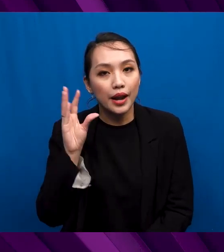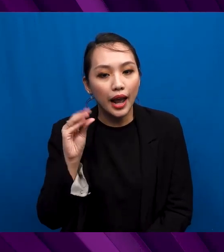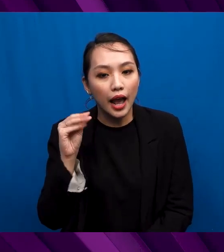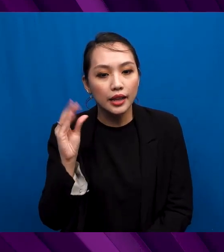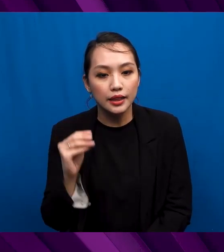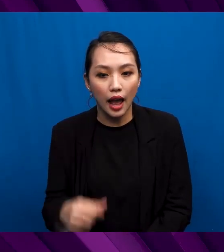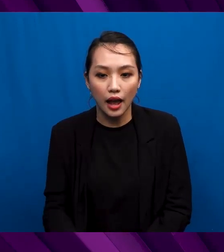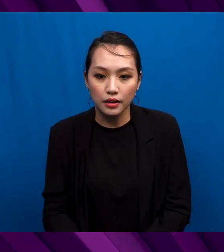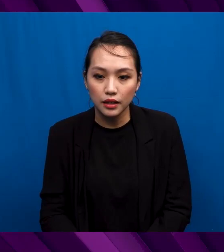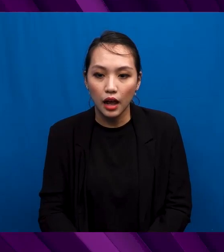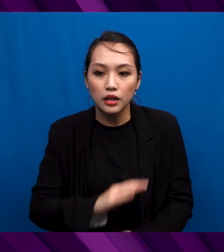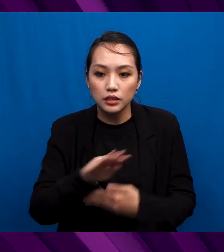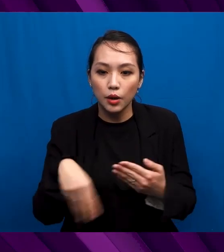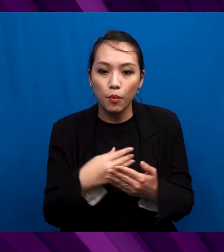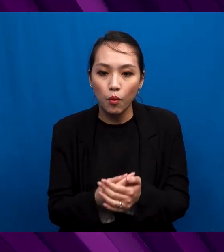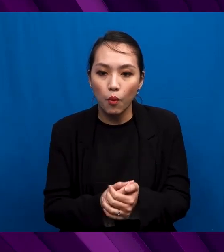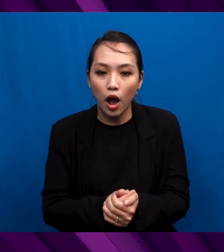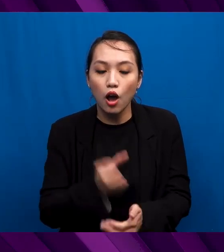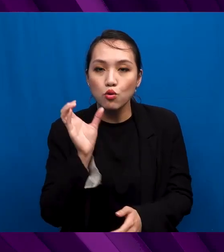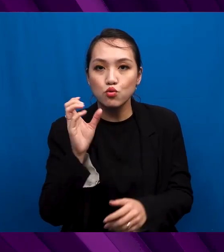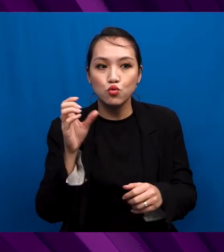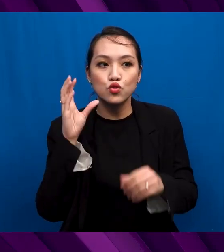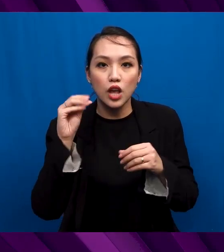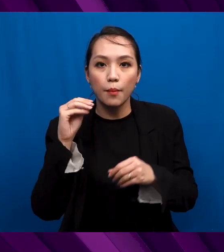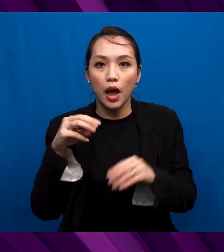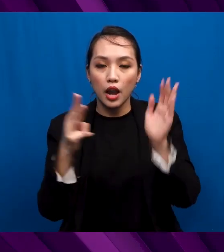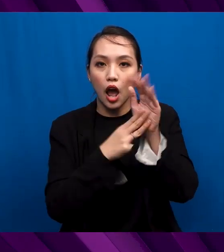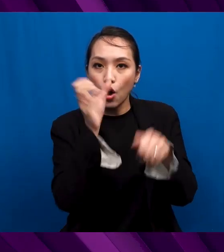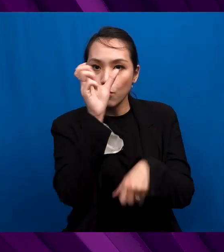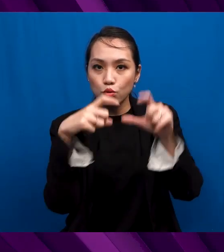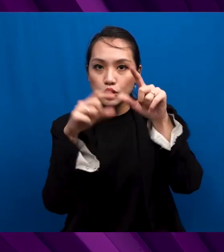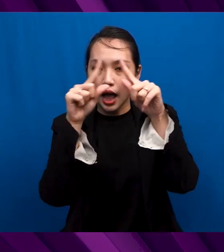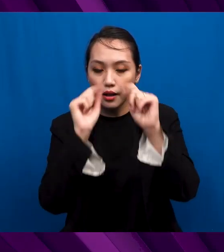itu sebelum meninggal dunia. Jadi pasti penting sekali mengandung warisan.